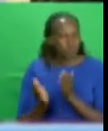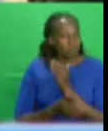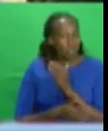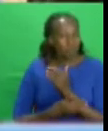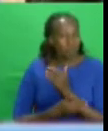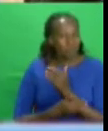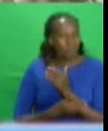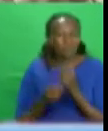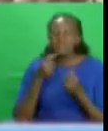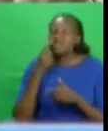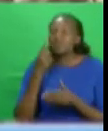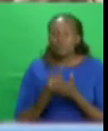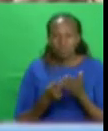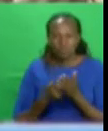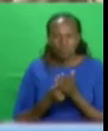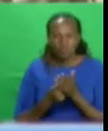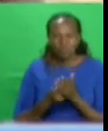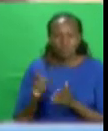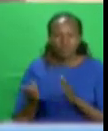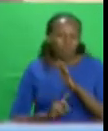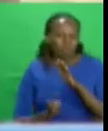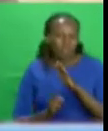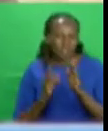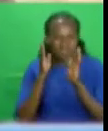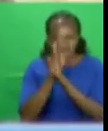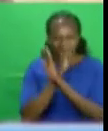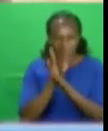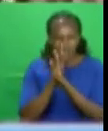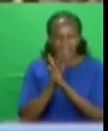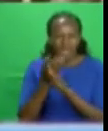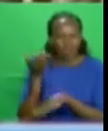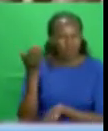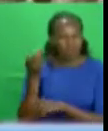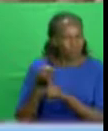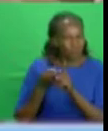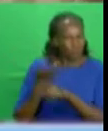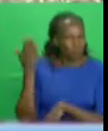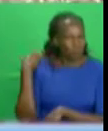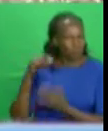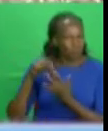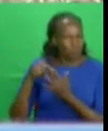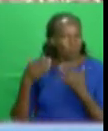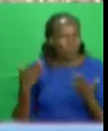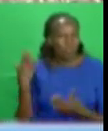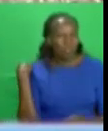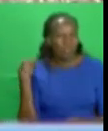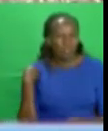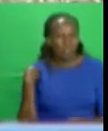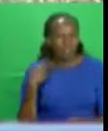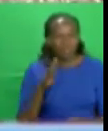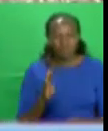za kuaminika zinasema kwamba waziri Nkaisery amekuwa mafichoni tangu kufanyike kura za mchujo sehemu mbalimbali nchini. Nkaisery should be